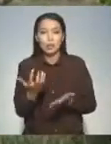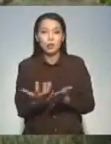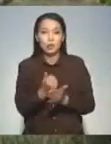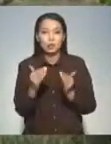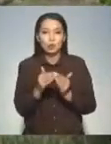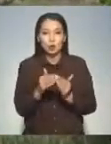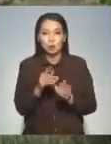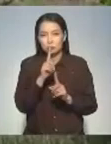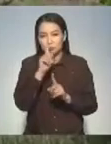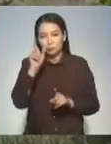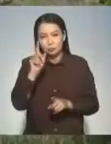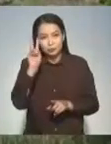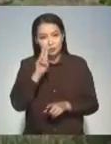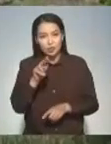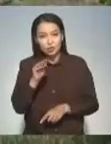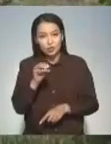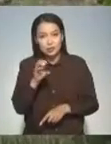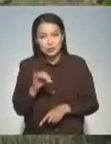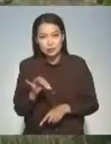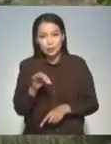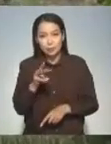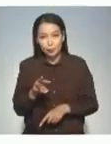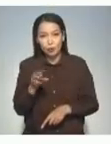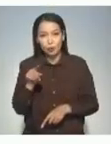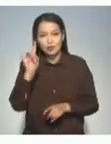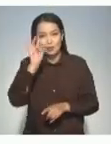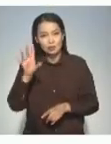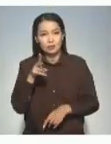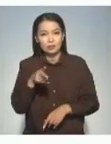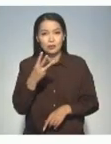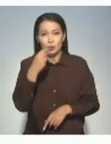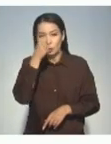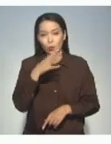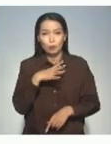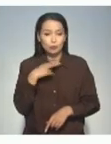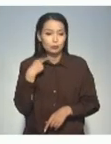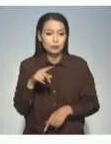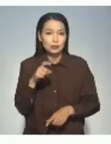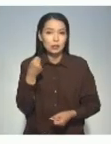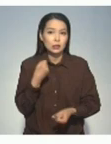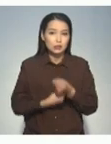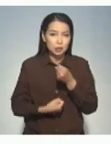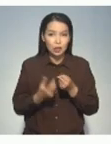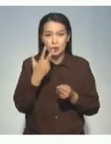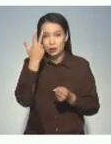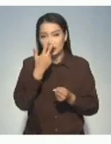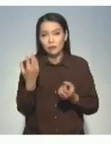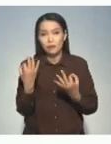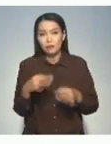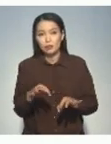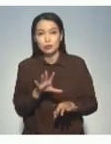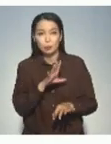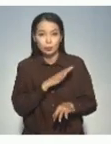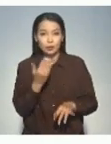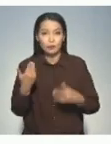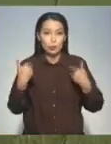некоего Джесси Макфалдена. Он известен тем, что в 2003 году был осужден за изнасилование и 3 года назад вышел на свободу.